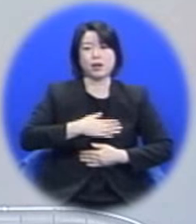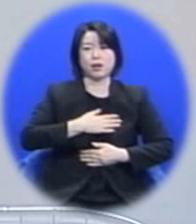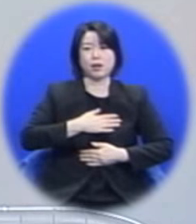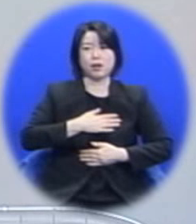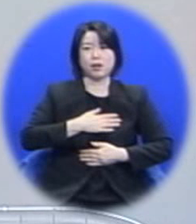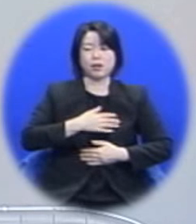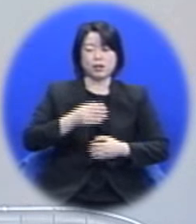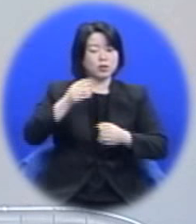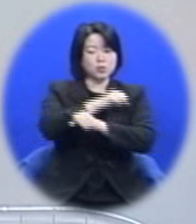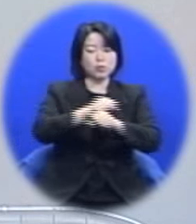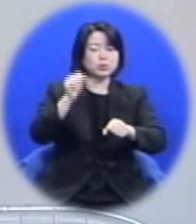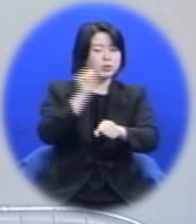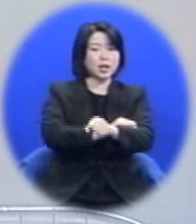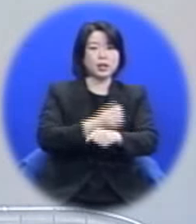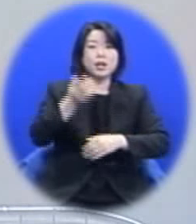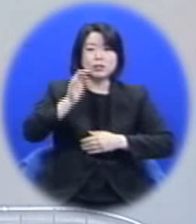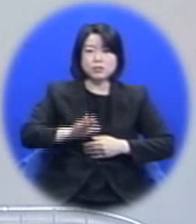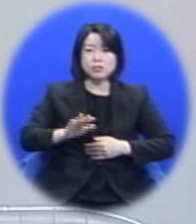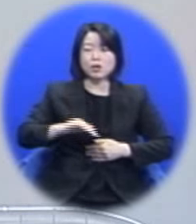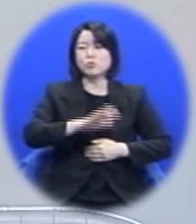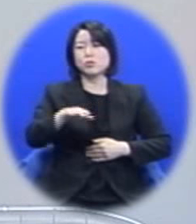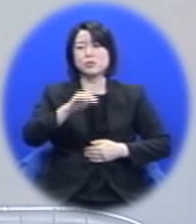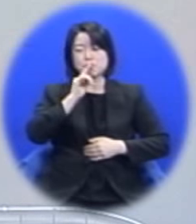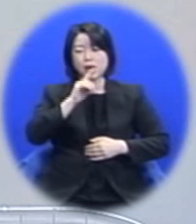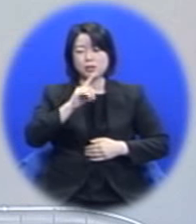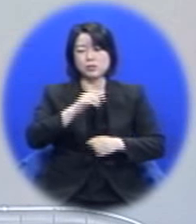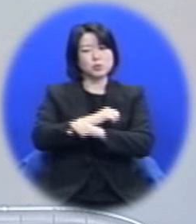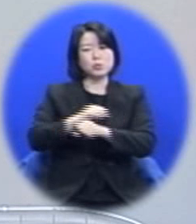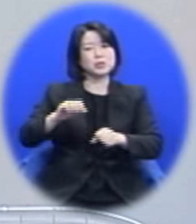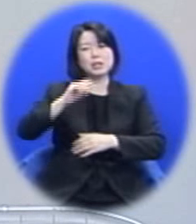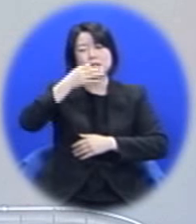힘들다. 용서하는 게 힘들어서 그런 게 아니고